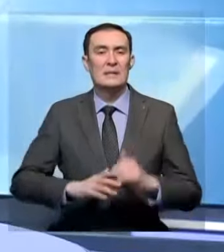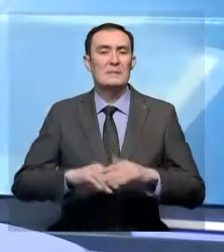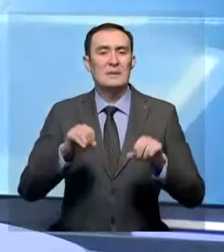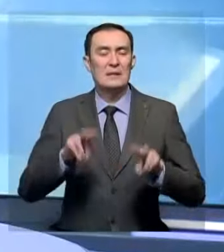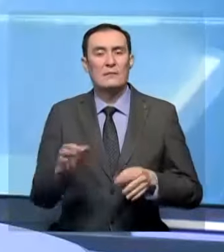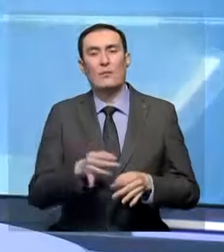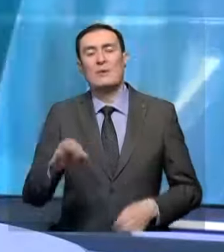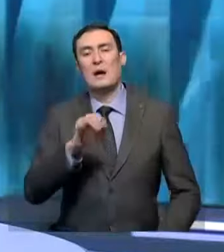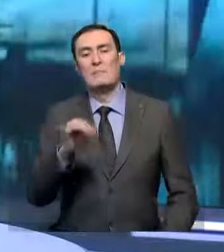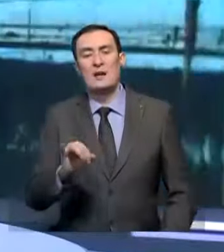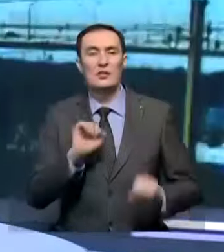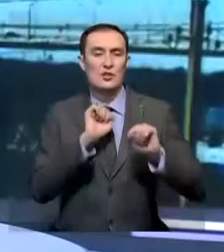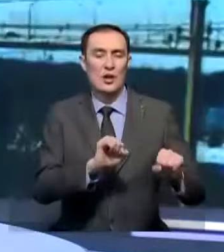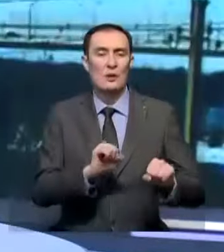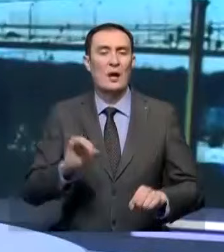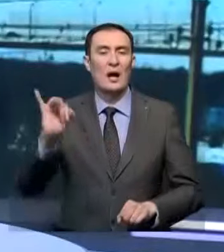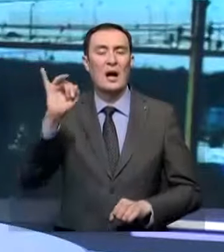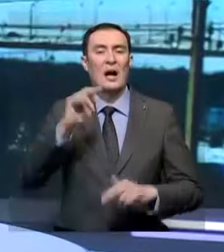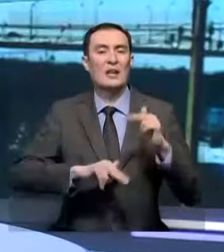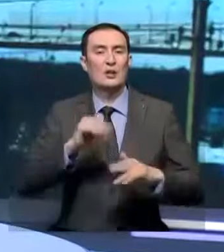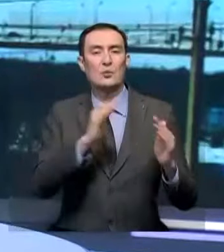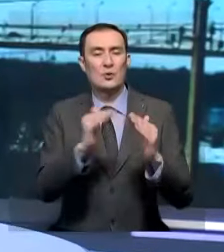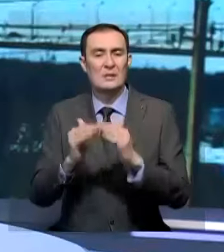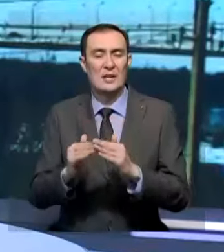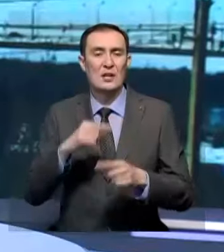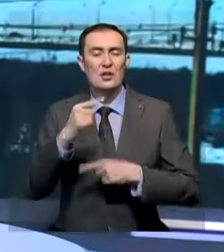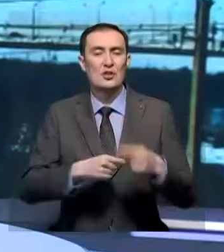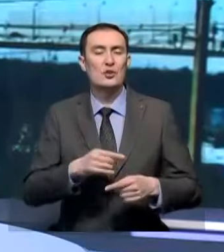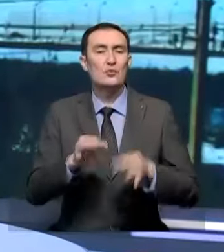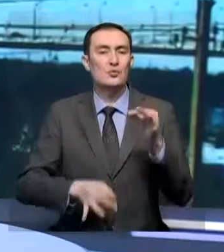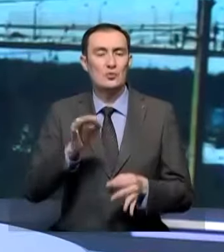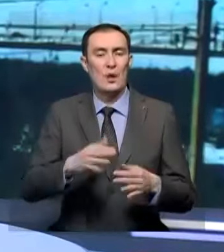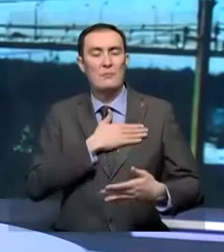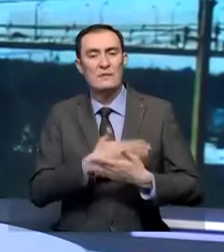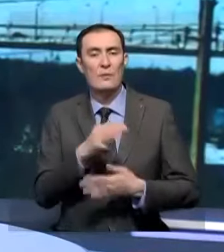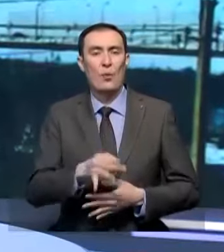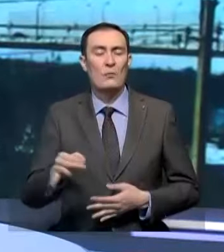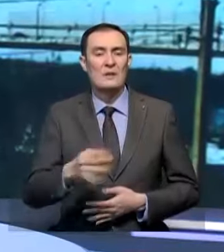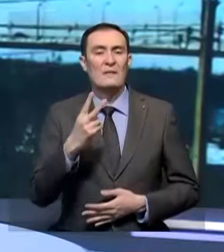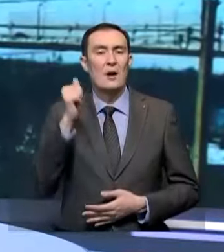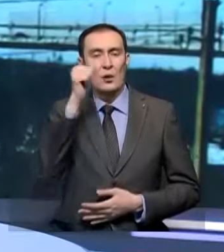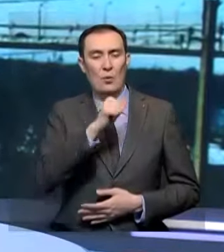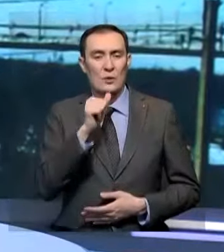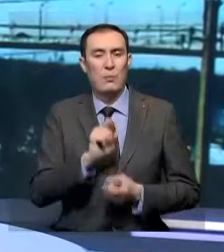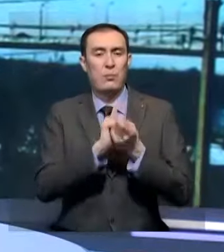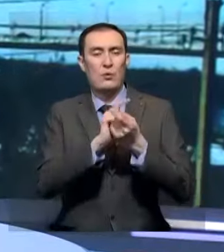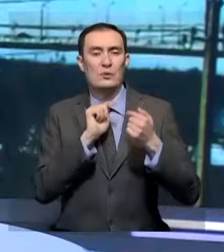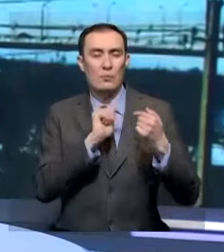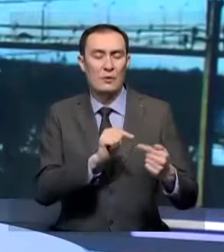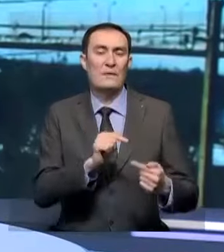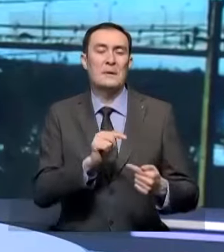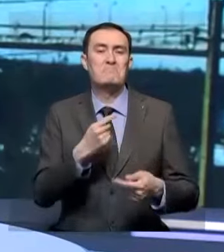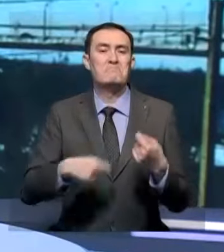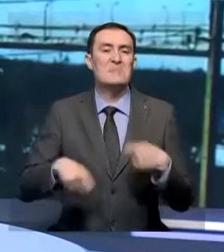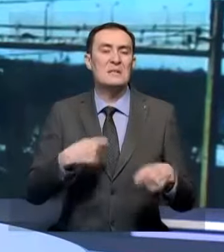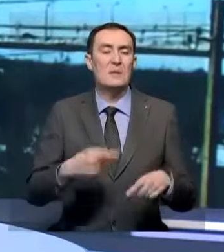Краеведы области Абай отстаивают архитектурные здания через суд. Общественники региона уже второй год борются с